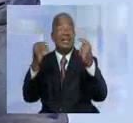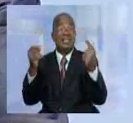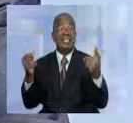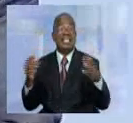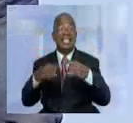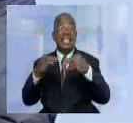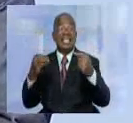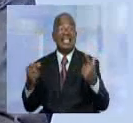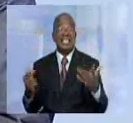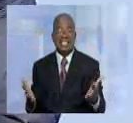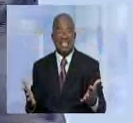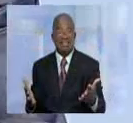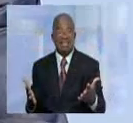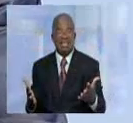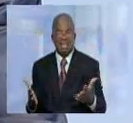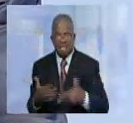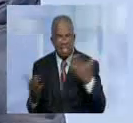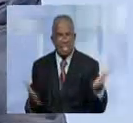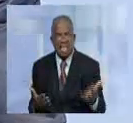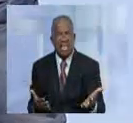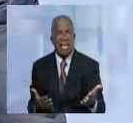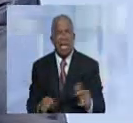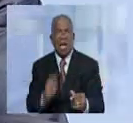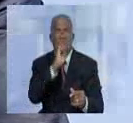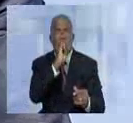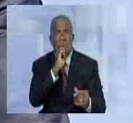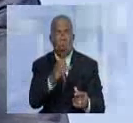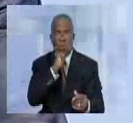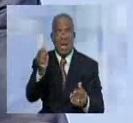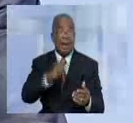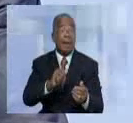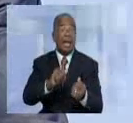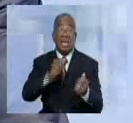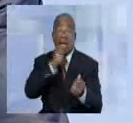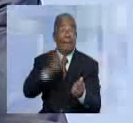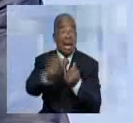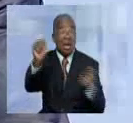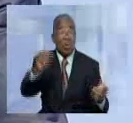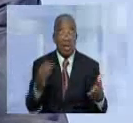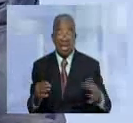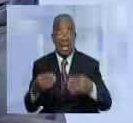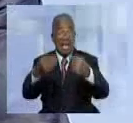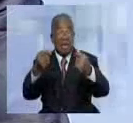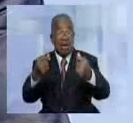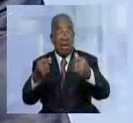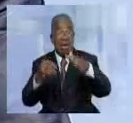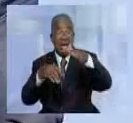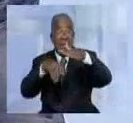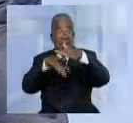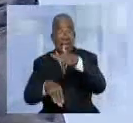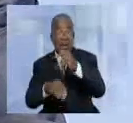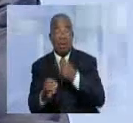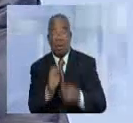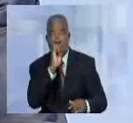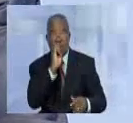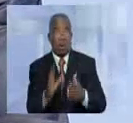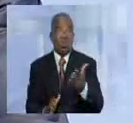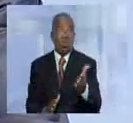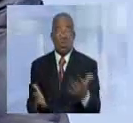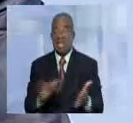dire que la nappe phréatique peut ne pas être loin. Bon, il y a un problème de portance du sol, donc il faut régler. Donc, c'est en fonction de ça qu'il fait ses